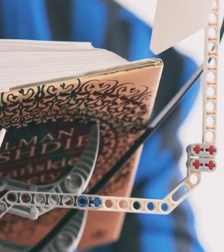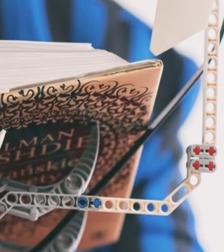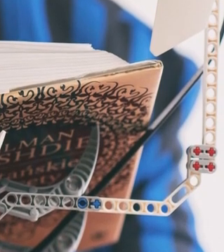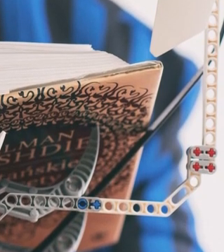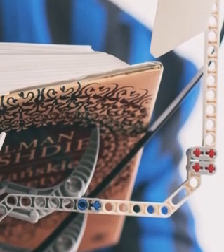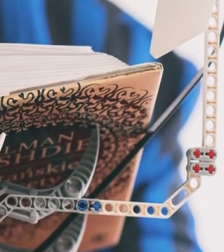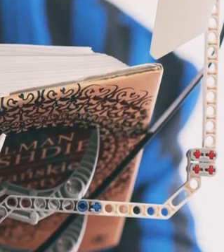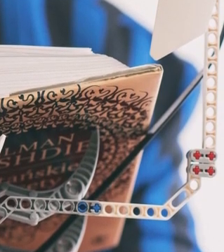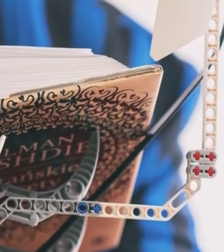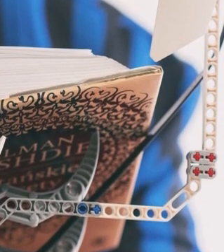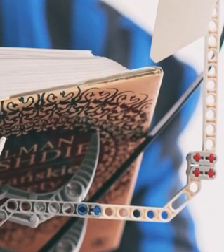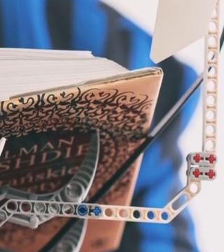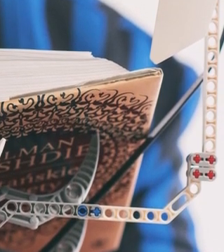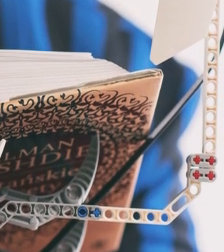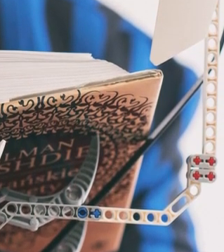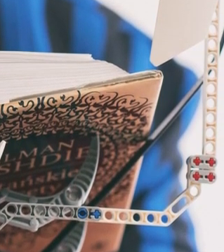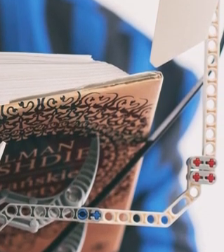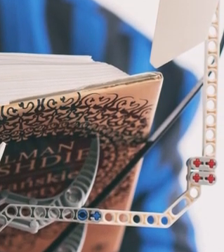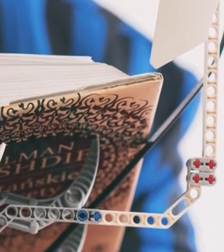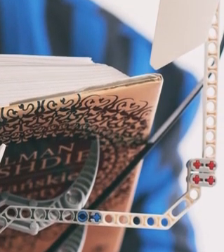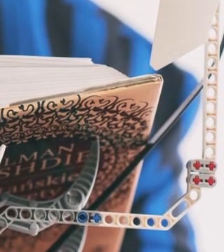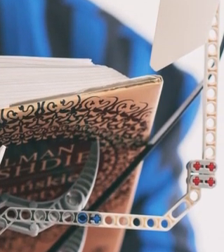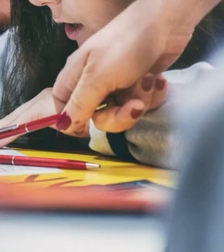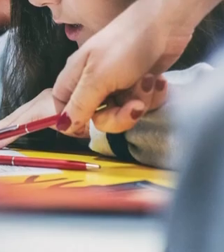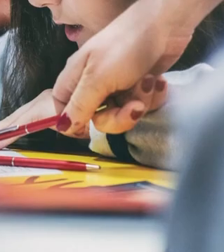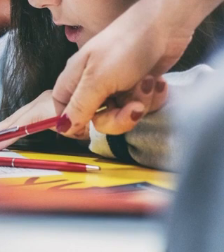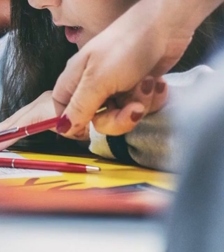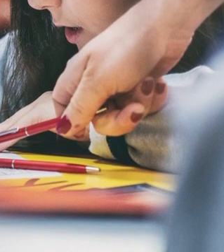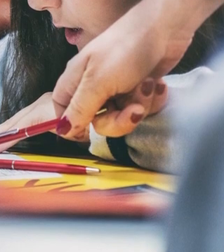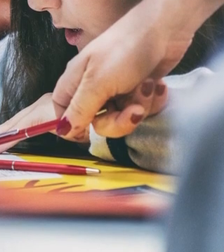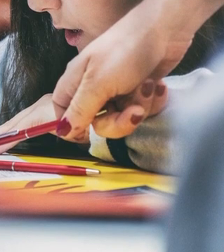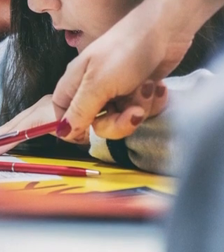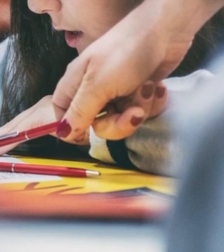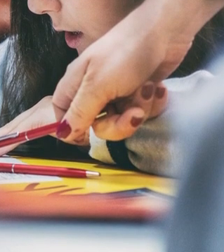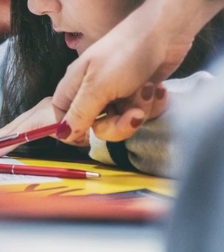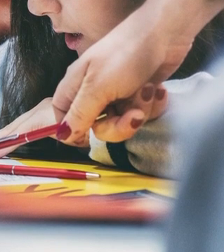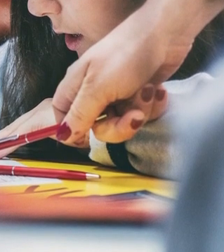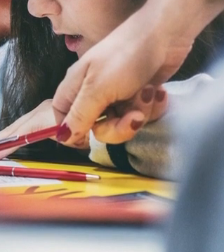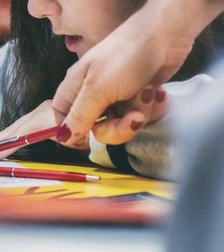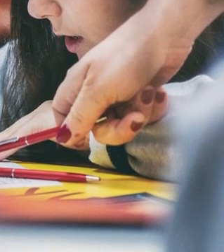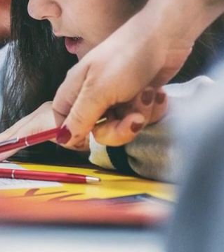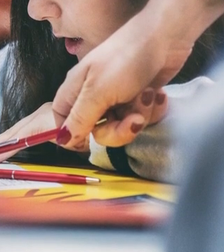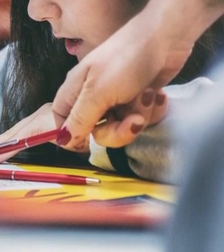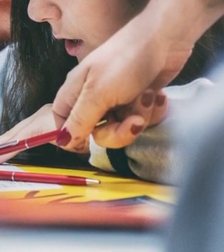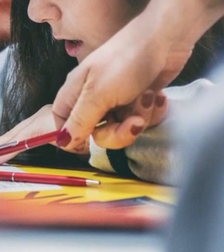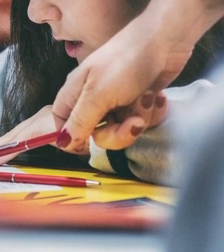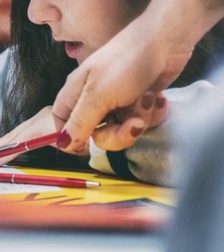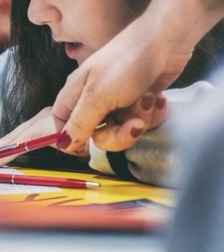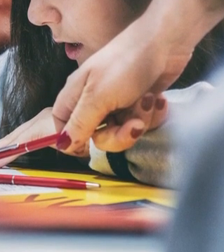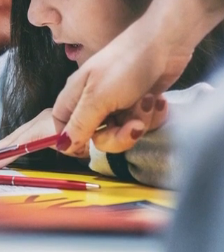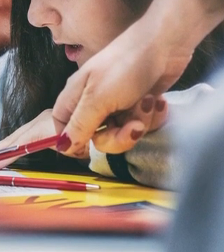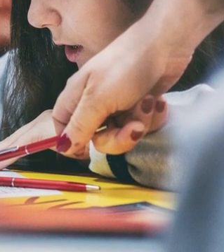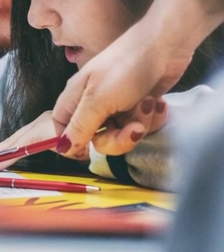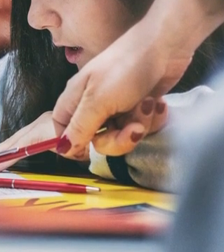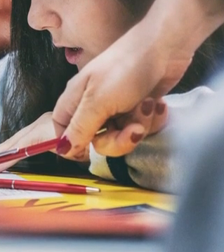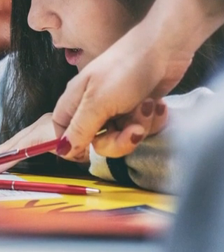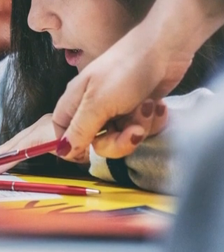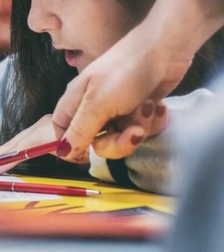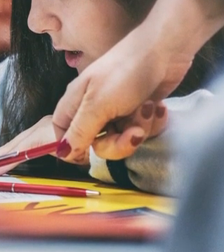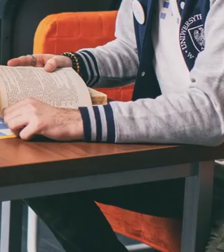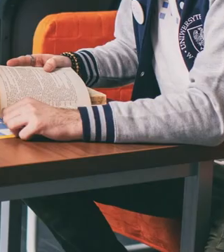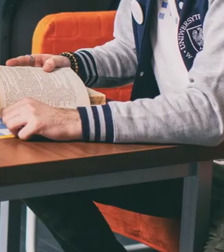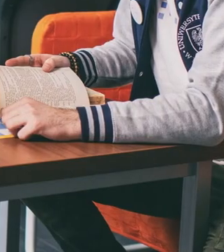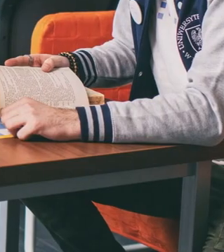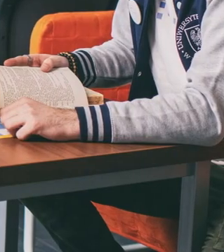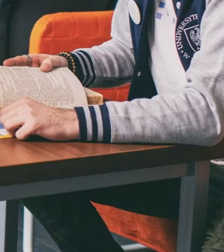kariery. Są to targi, które jako biuro organizujemy już 3. rok z rzędu i przyjęliśmy taką formułę targów pracy szytych na miarę. Oznacza